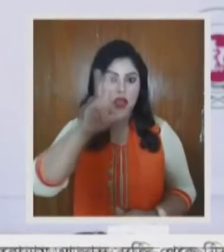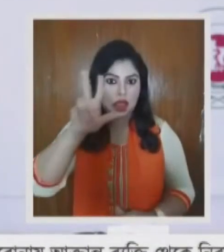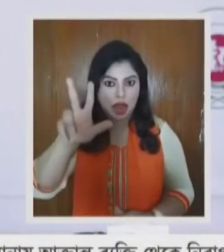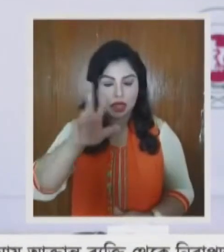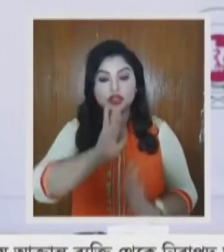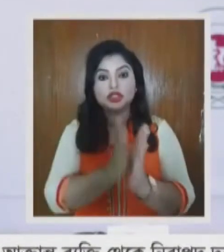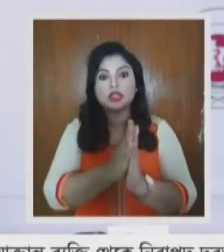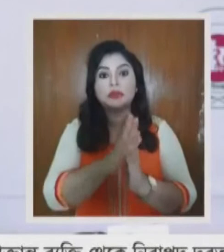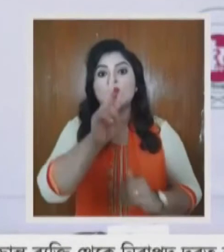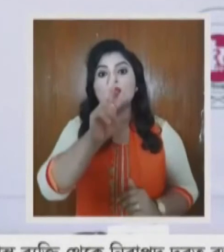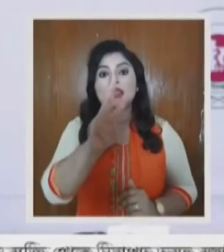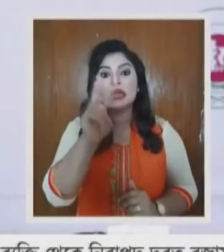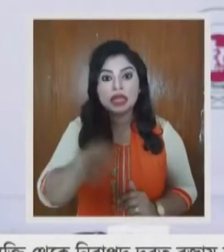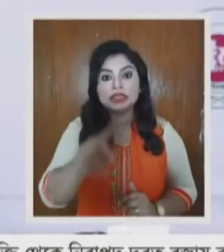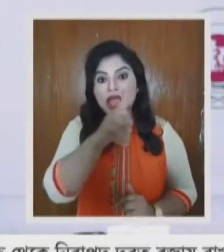56.86%।